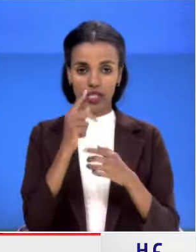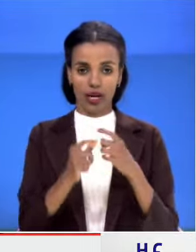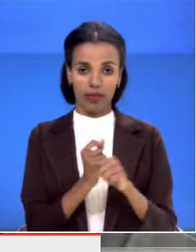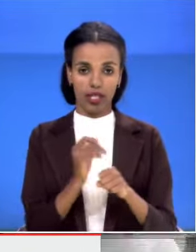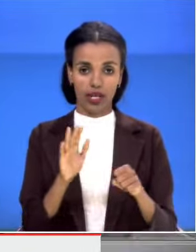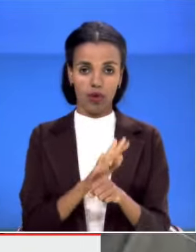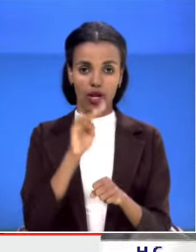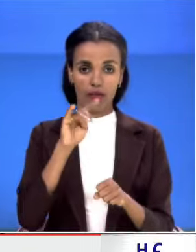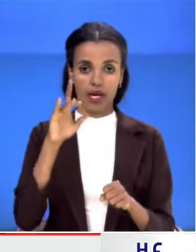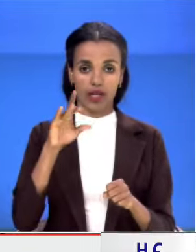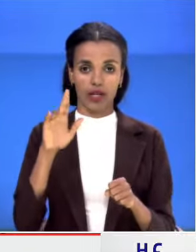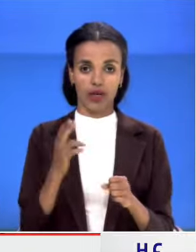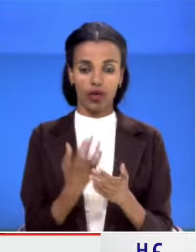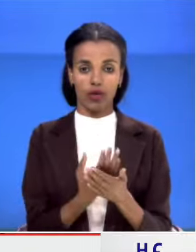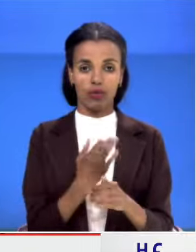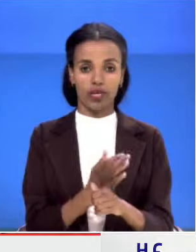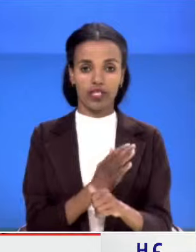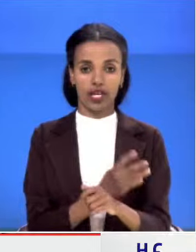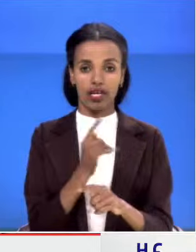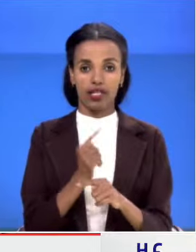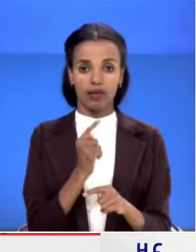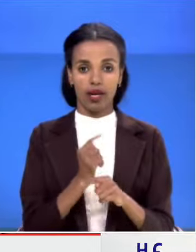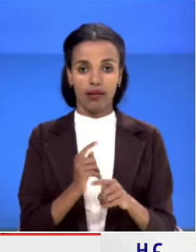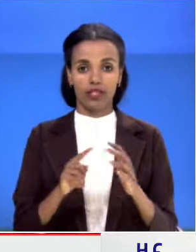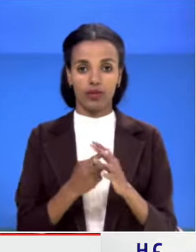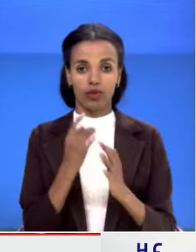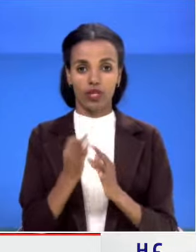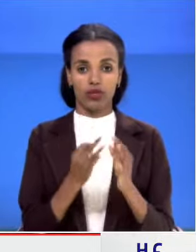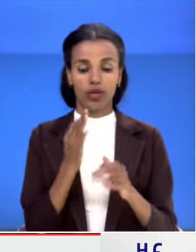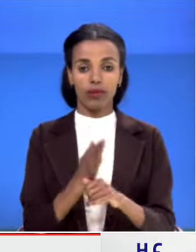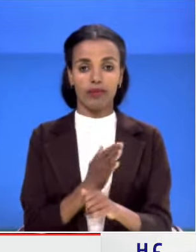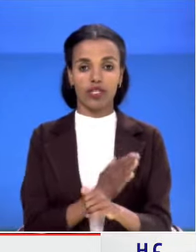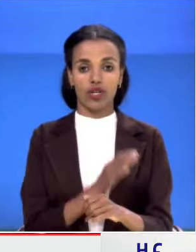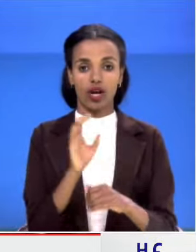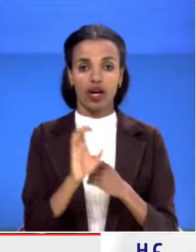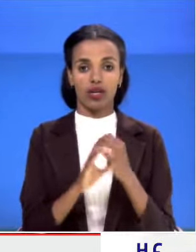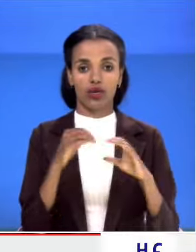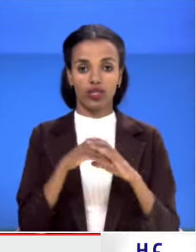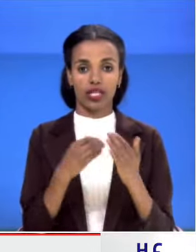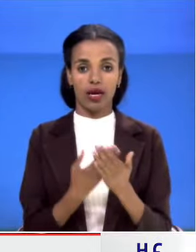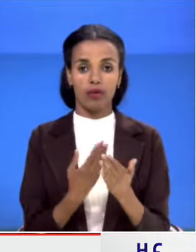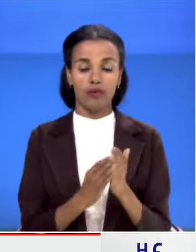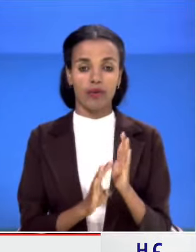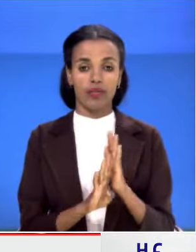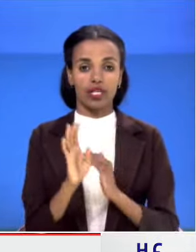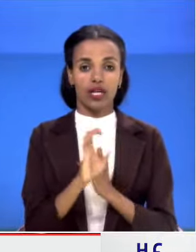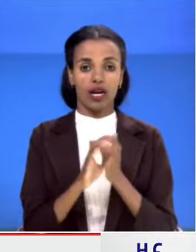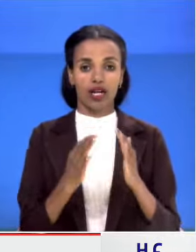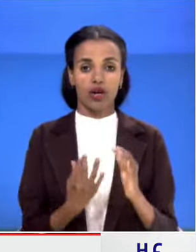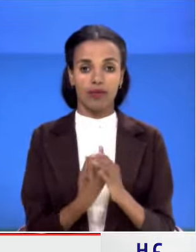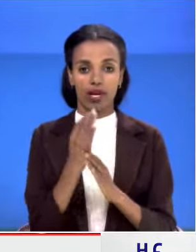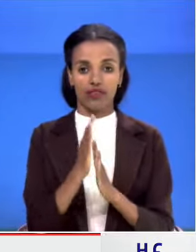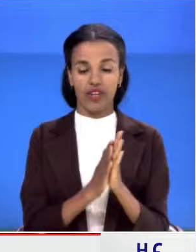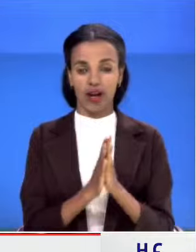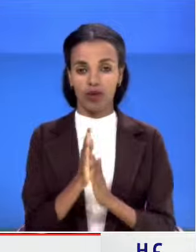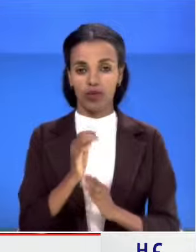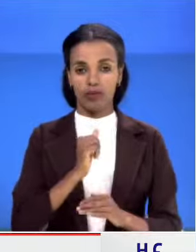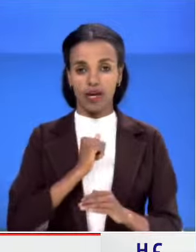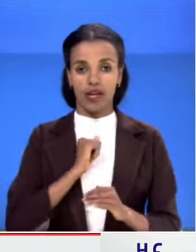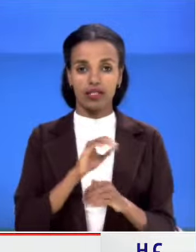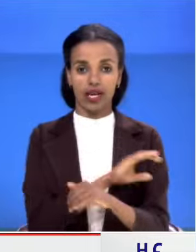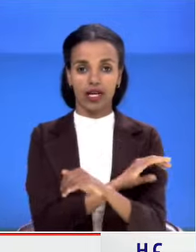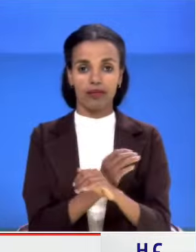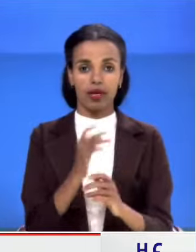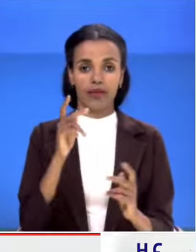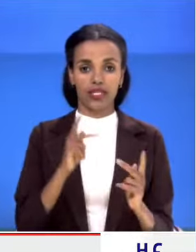የተሟላ የማክሮ ኢኮኖሚ ማሻሻያ ትግበራ መጀመሩን ገልጸዋል። በማሻሻያው የአገር ውስጥ ገቢን በማሳደግ አገራዊ የልማት ፍላጎትን በራስ አቅም